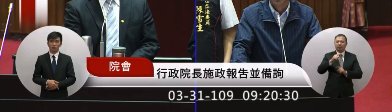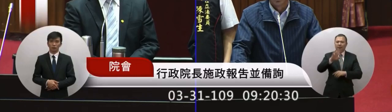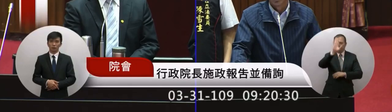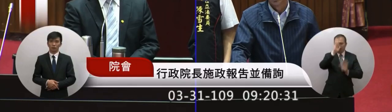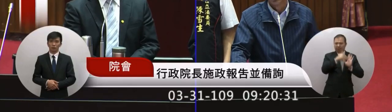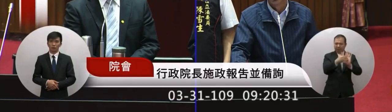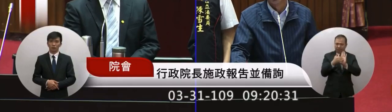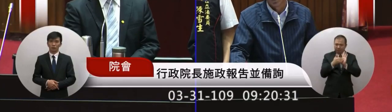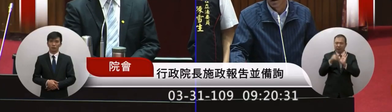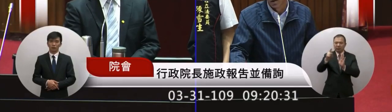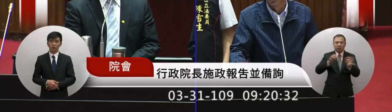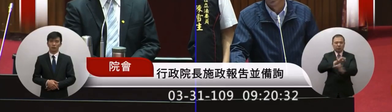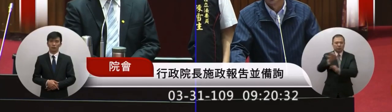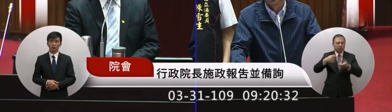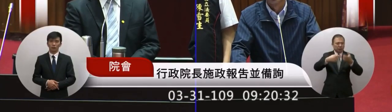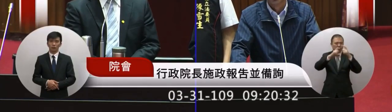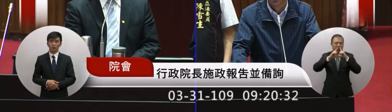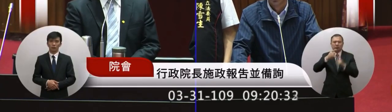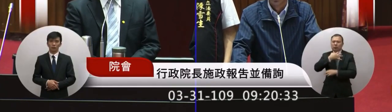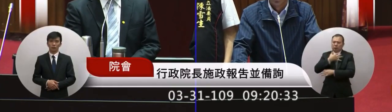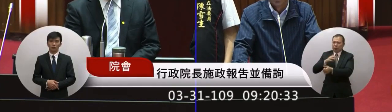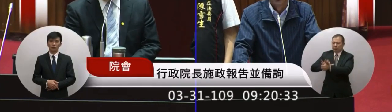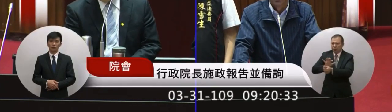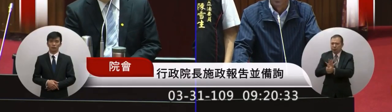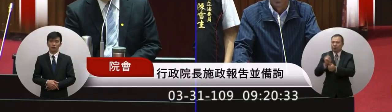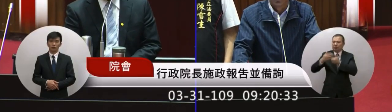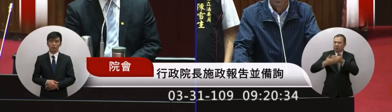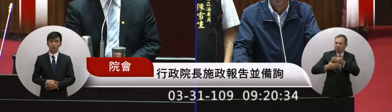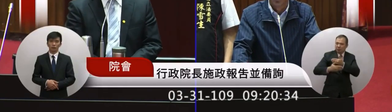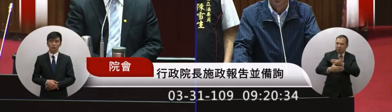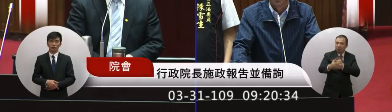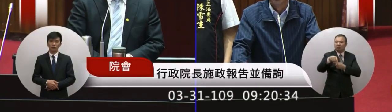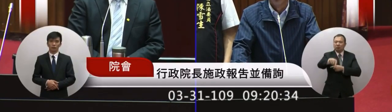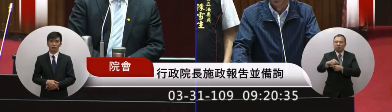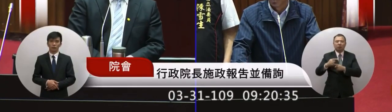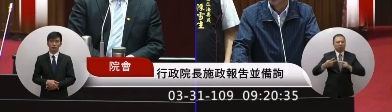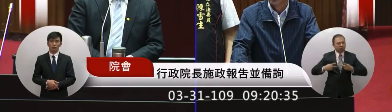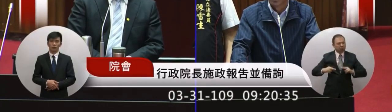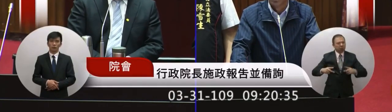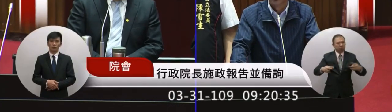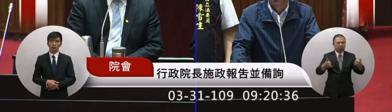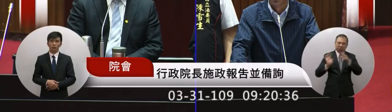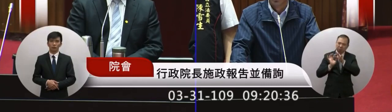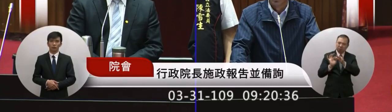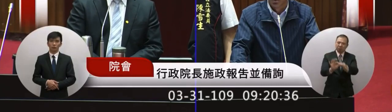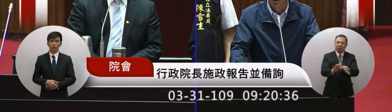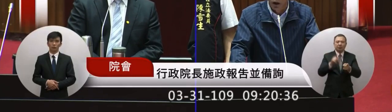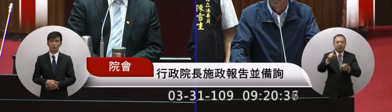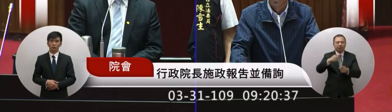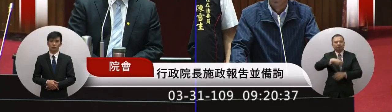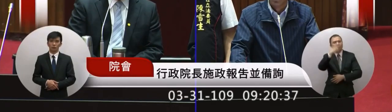济，它是一个动态的流程啊，所以很多东西都是必须要不断的做